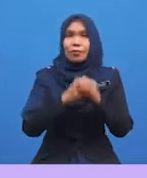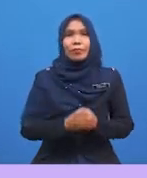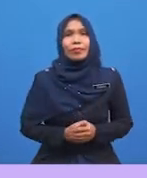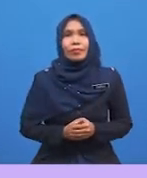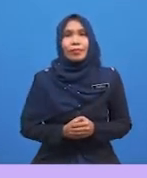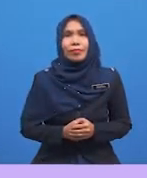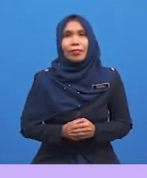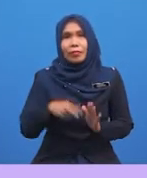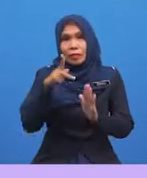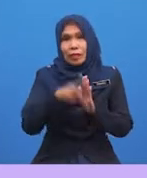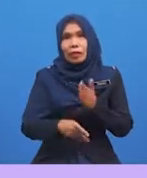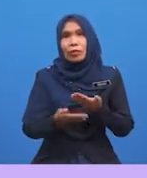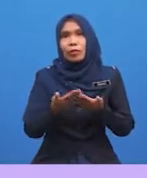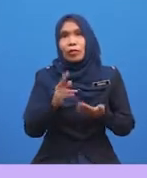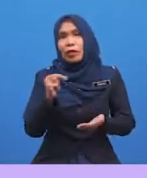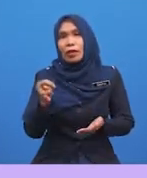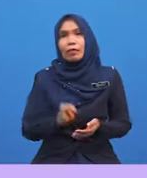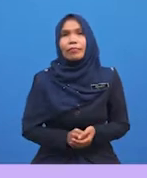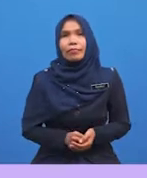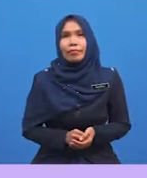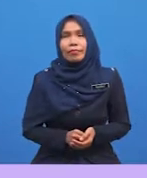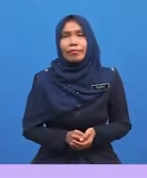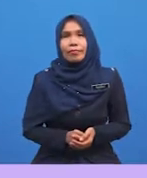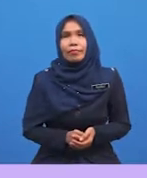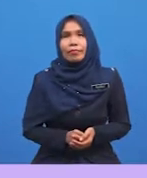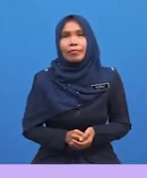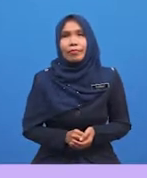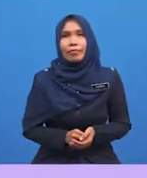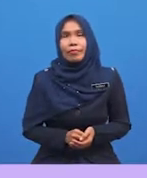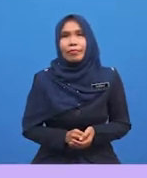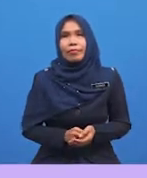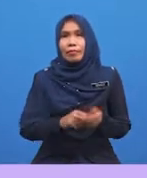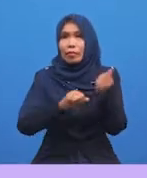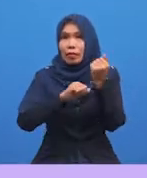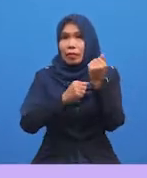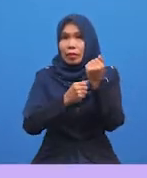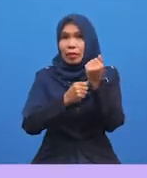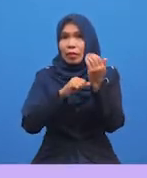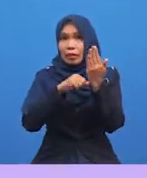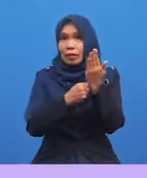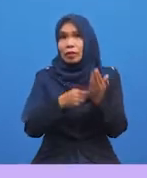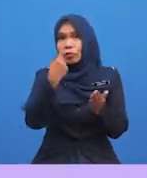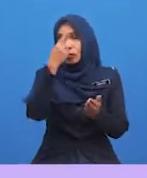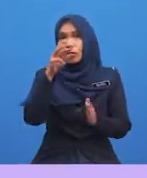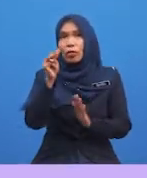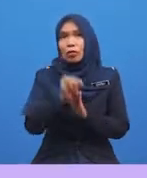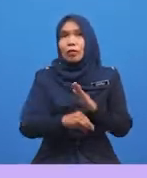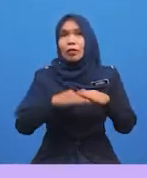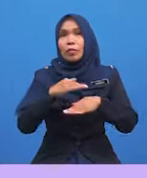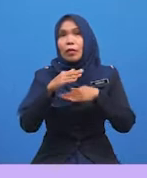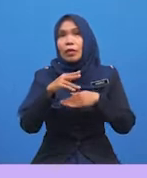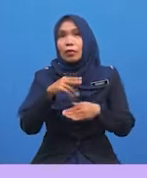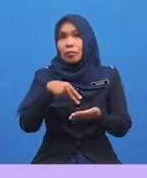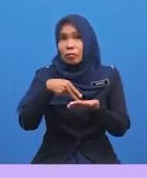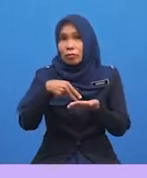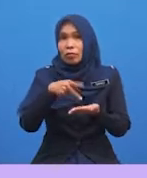bermaksud kemudahan atau perkhidmatan asas untuk membangunkan